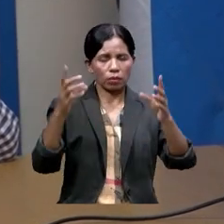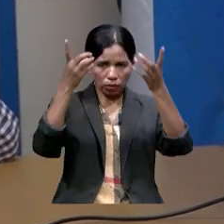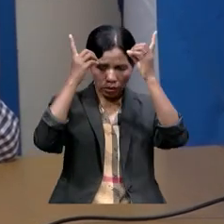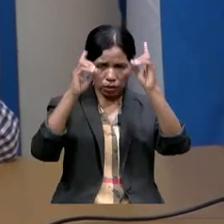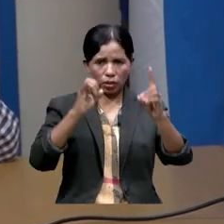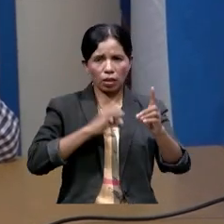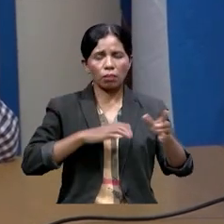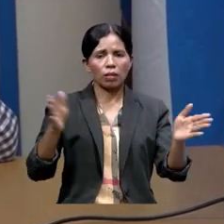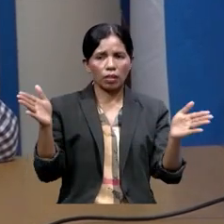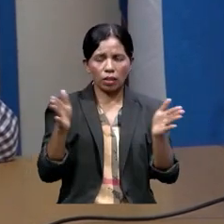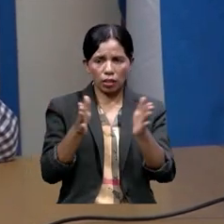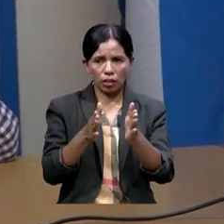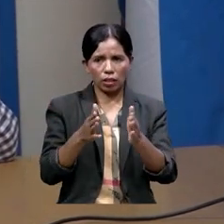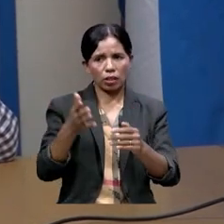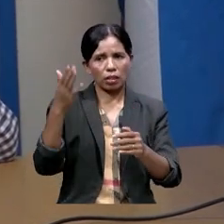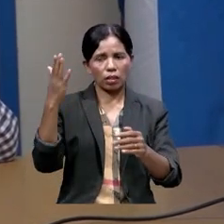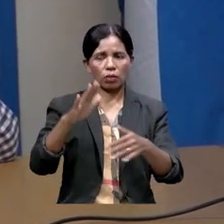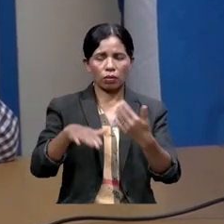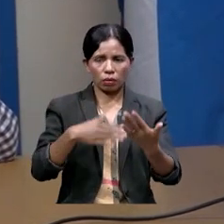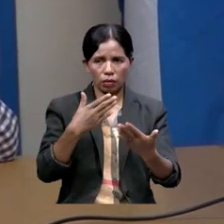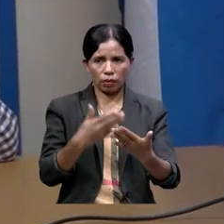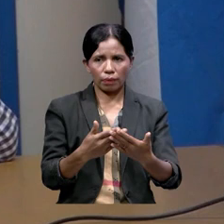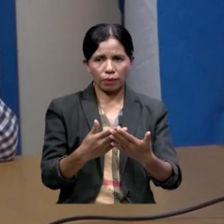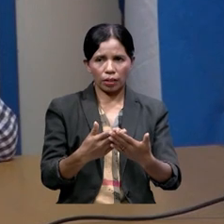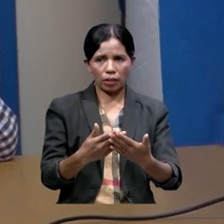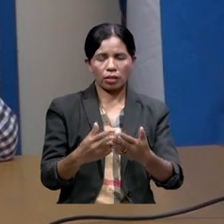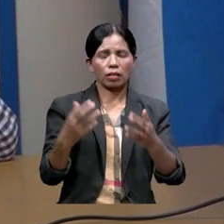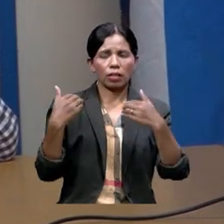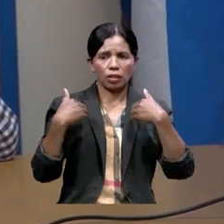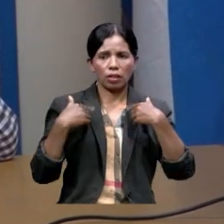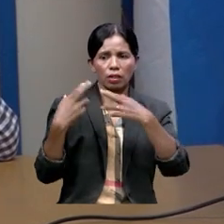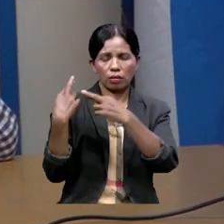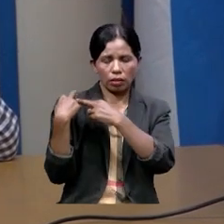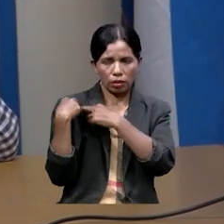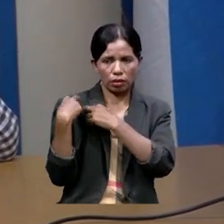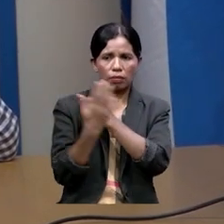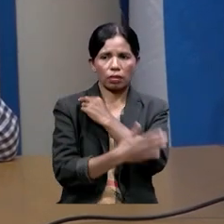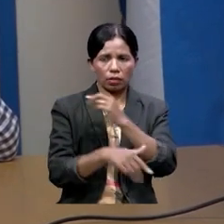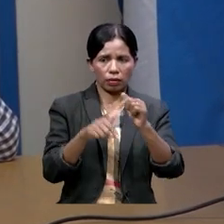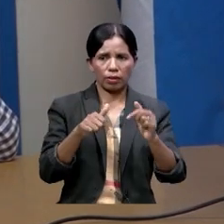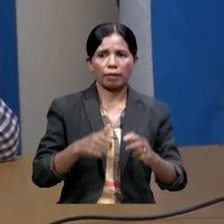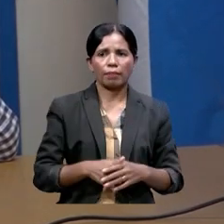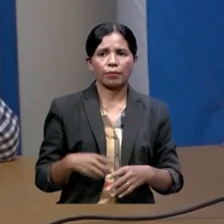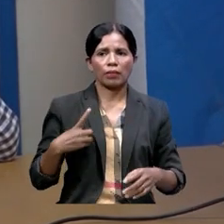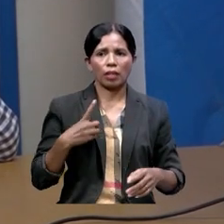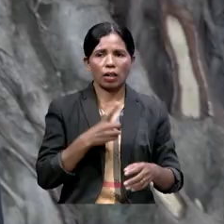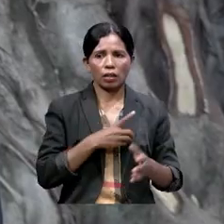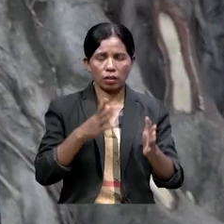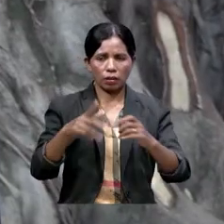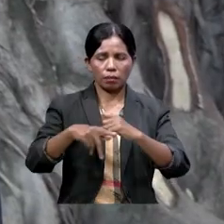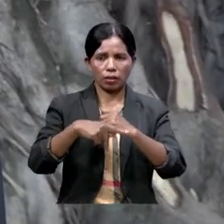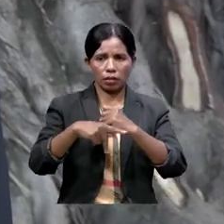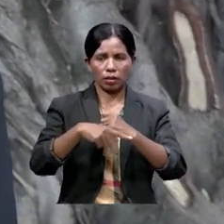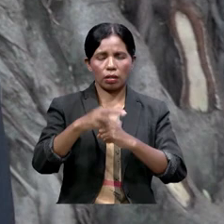kliu iha parte to mak ne ve maka gora hola hela responsabilidade ba fita nasau ne Nemos deputada bancada oposisang